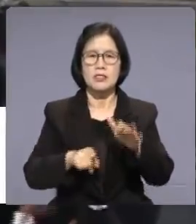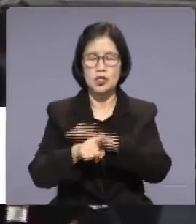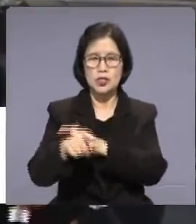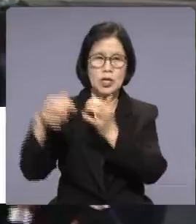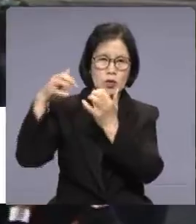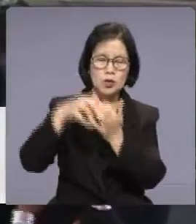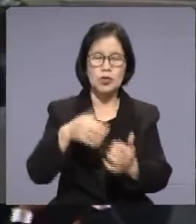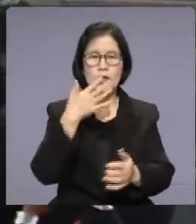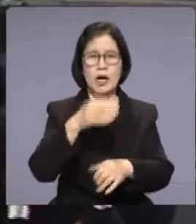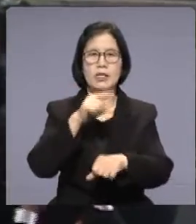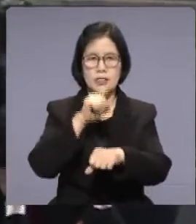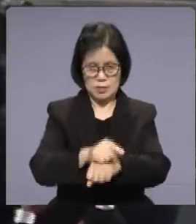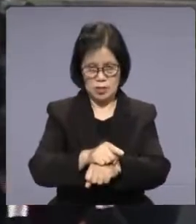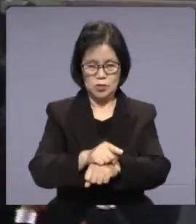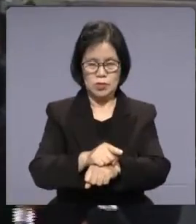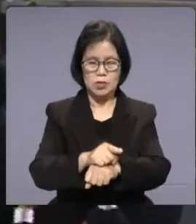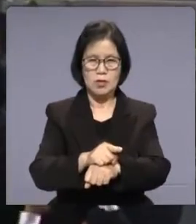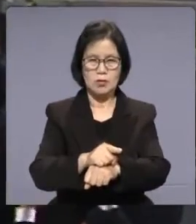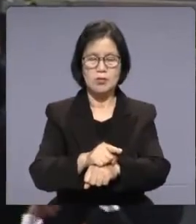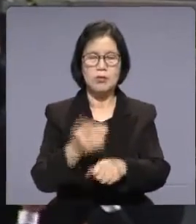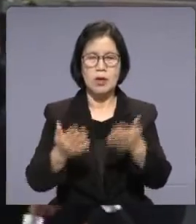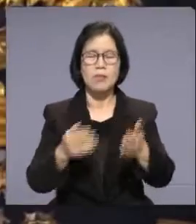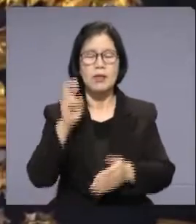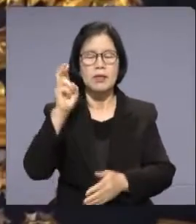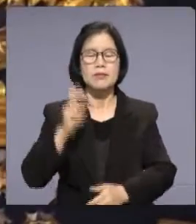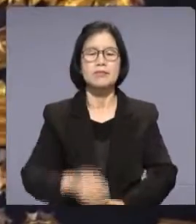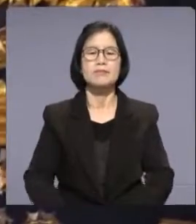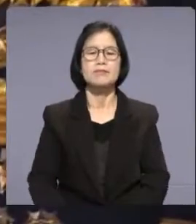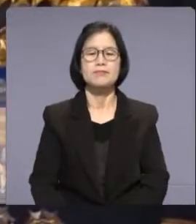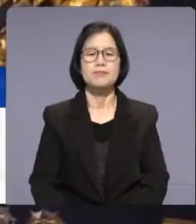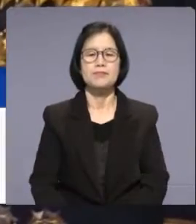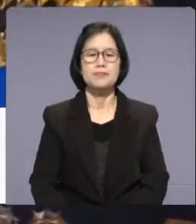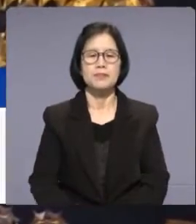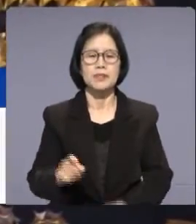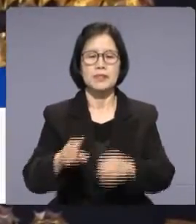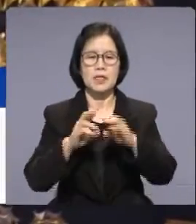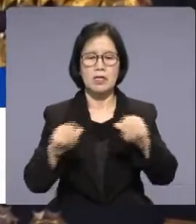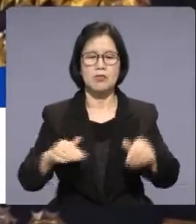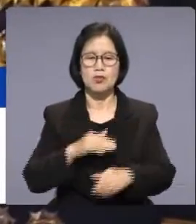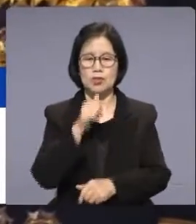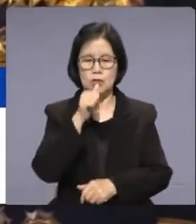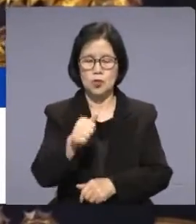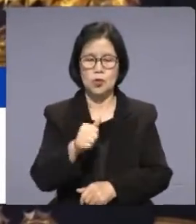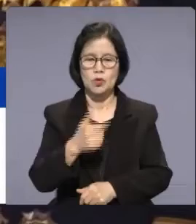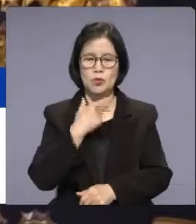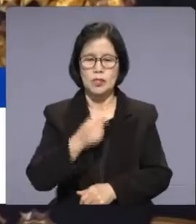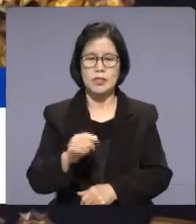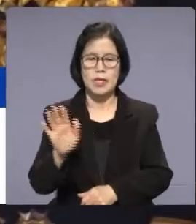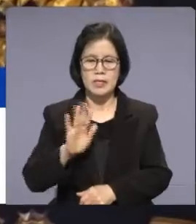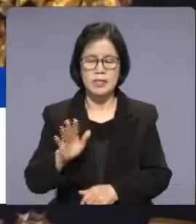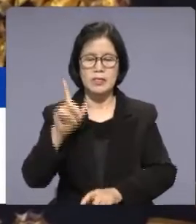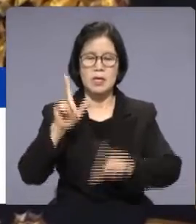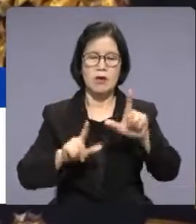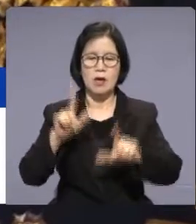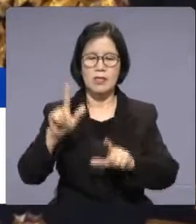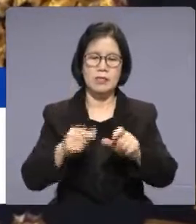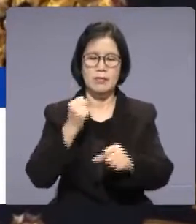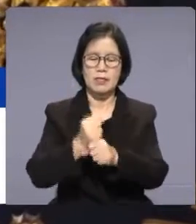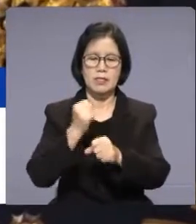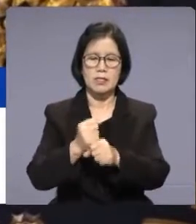공격 가능성 의 연장선상으로 판단됩니다 이 땅에서 우리가 결코 반하지 않는 상황이 조정되는